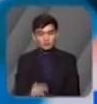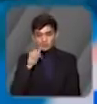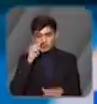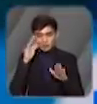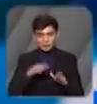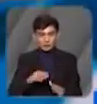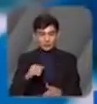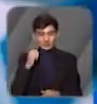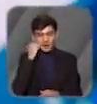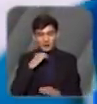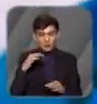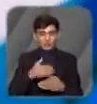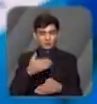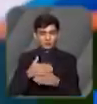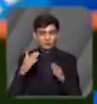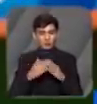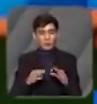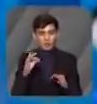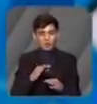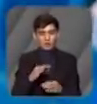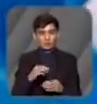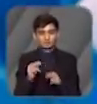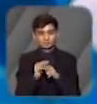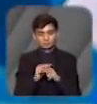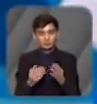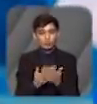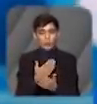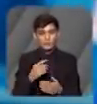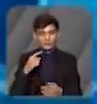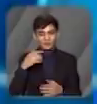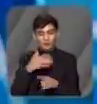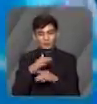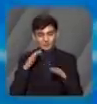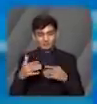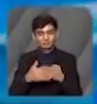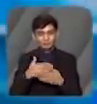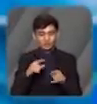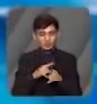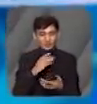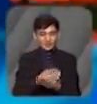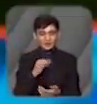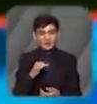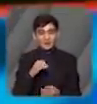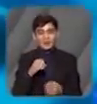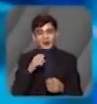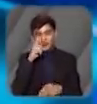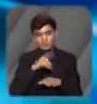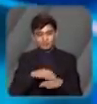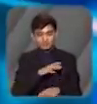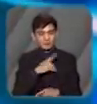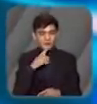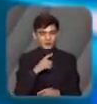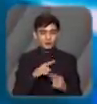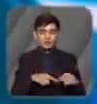Шымкентте ескі көпқабатты тұрғын үйлердің қасбеті жаңартылып жатыр. Әкімдіктегілердің айтуынша, қолға алынған бұл бастама